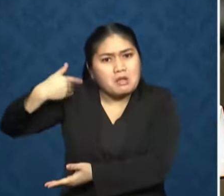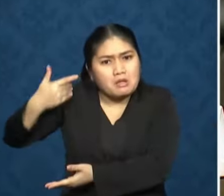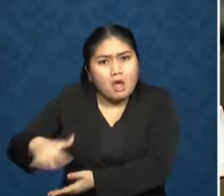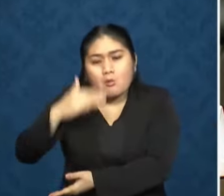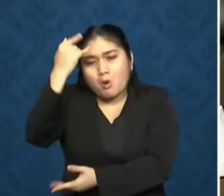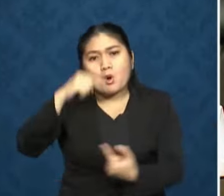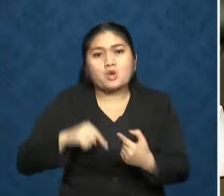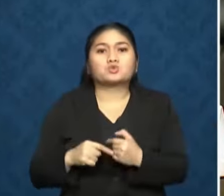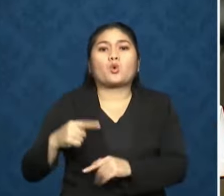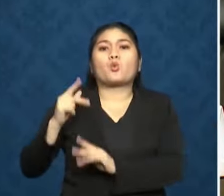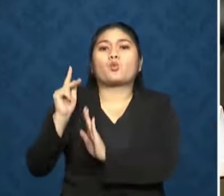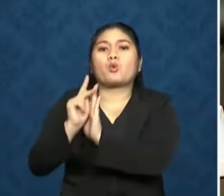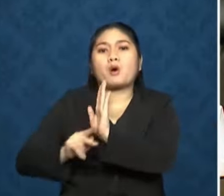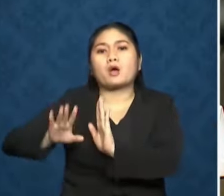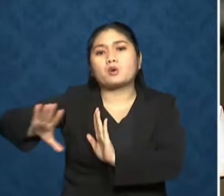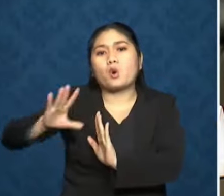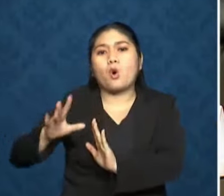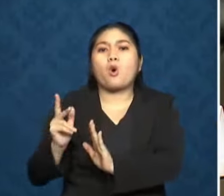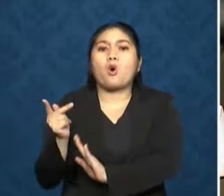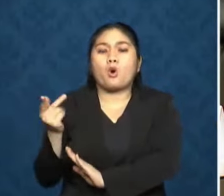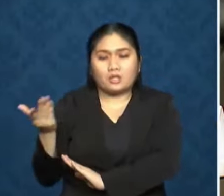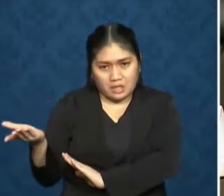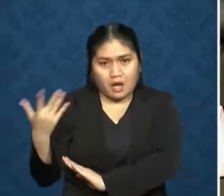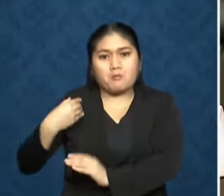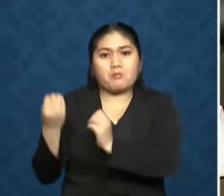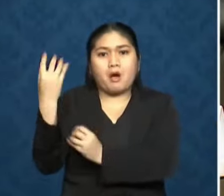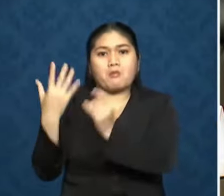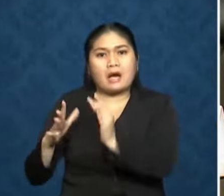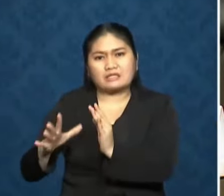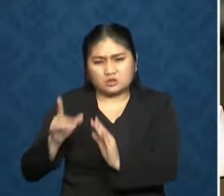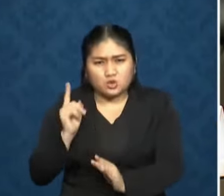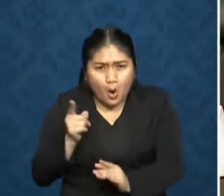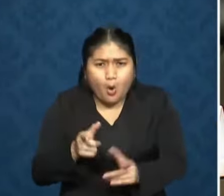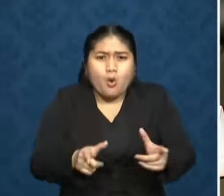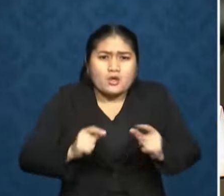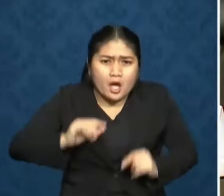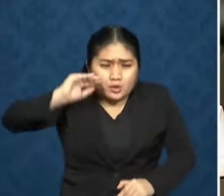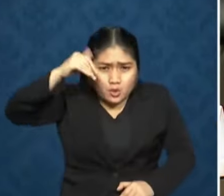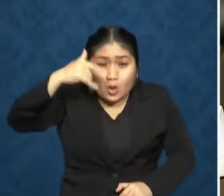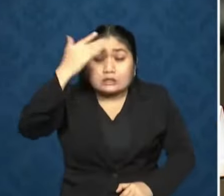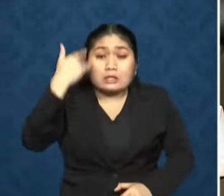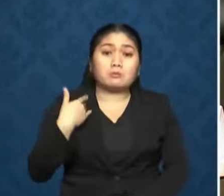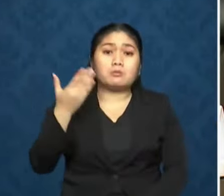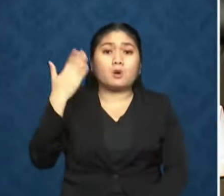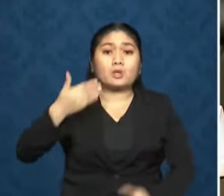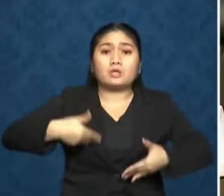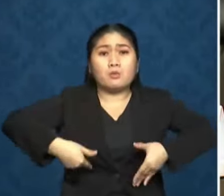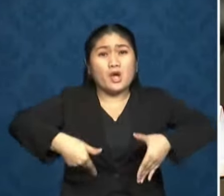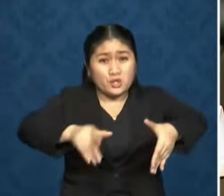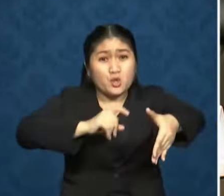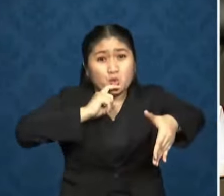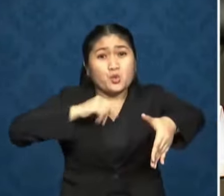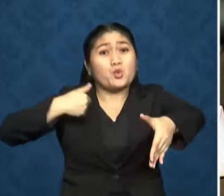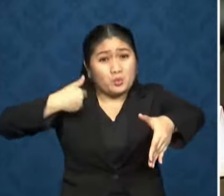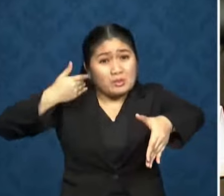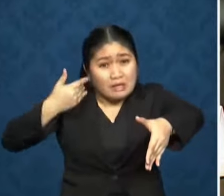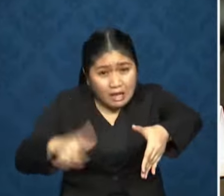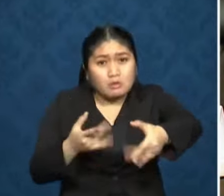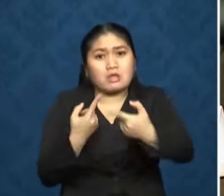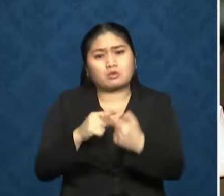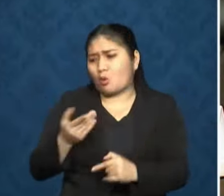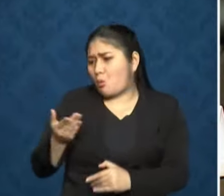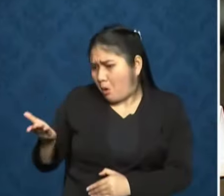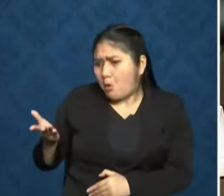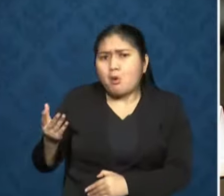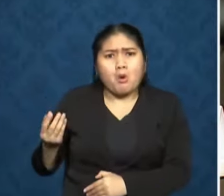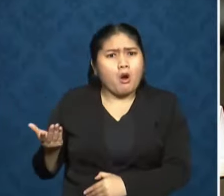ท่าปัญทับทททสภาพเดิมเป็ถนนธรมธาน็ถนนอยู่แล้วแต่ยัต้องมาขออนุญา